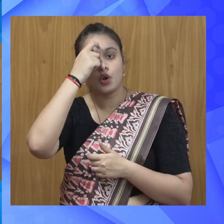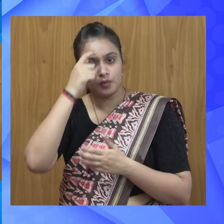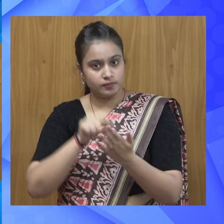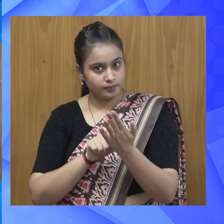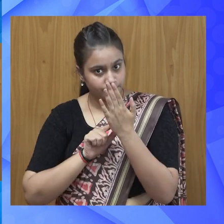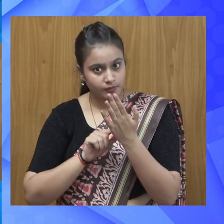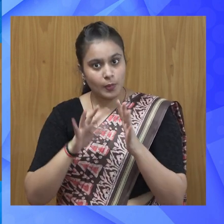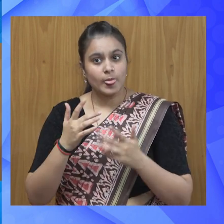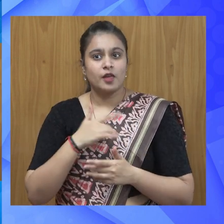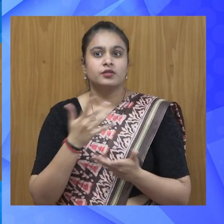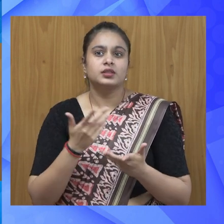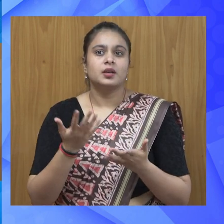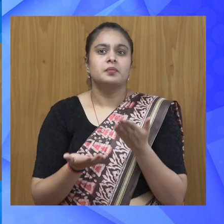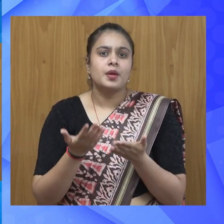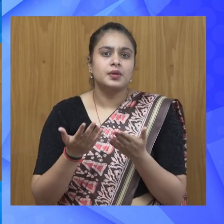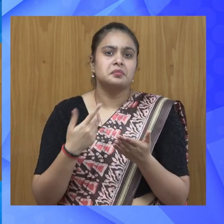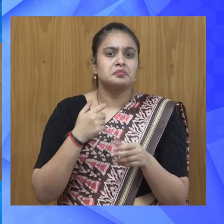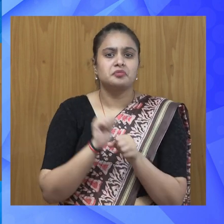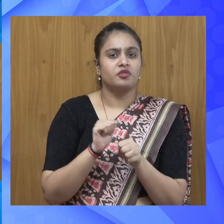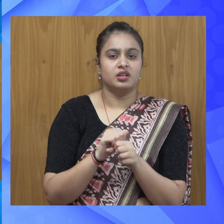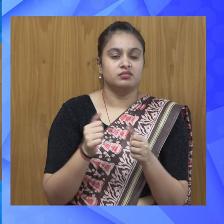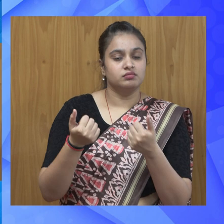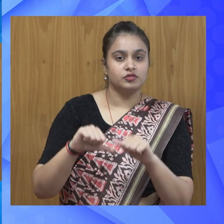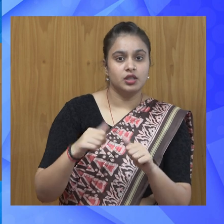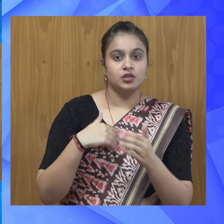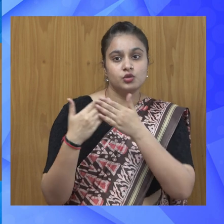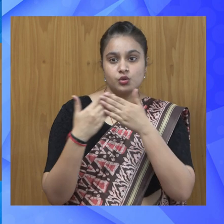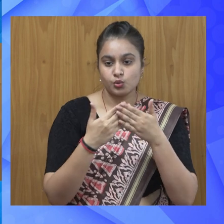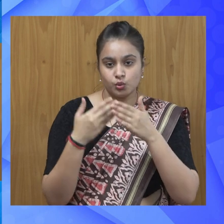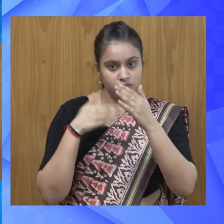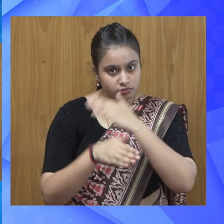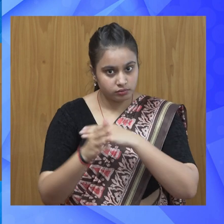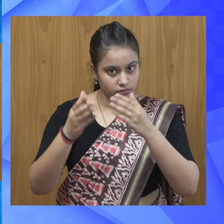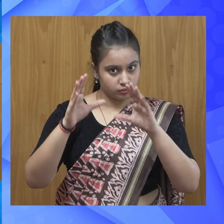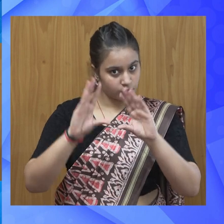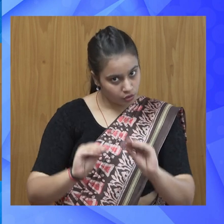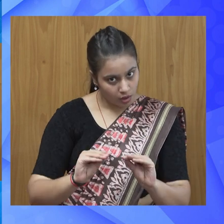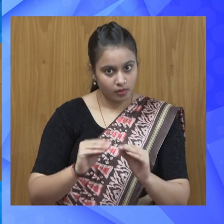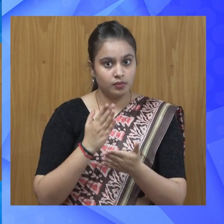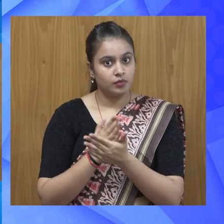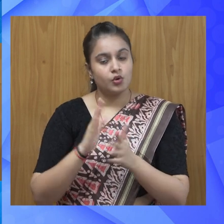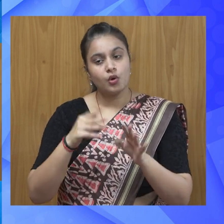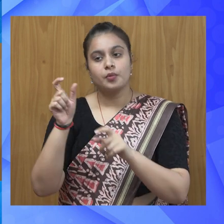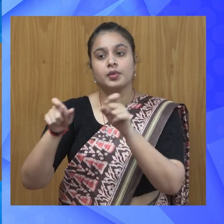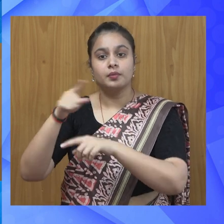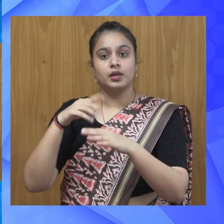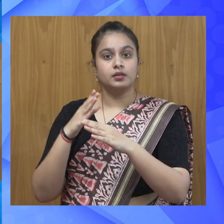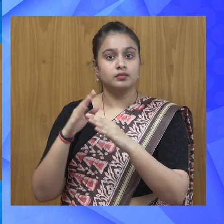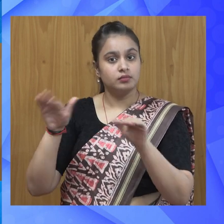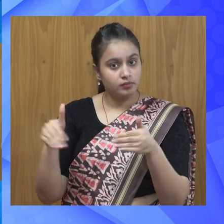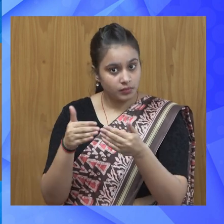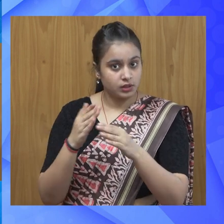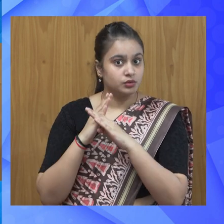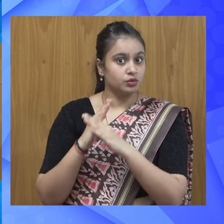ऐसा लगे कि मैं फंक्शनिंग अफेक्टेड हूँ। आप स्कूल जाना आप बंद कर दें या कोई लोगों से मिलना बंद कर दें, तब कह सकते हैं कि आपको